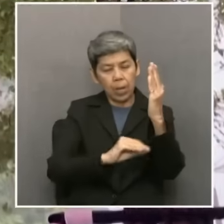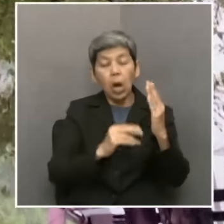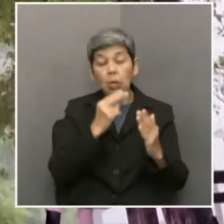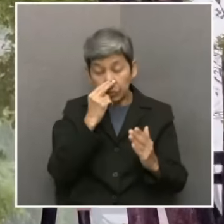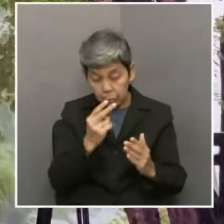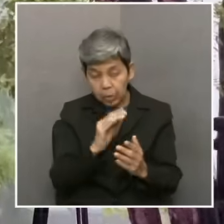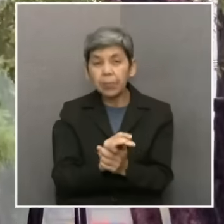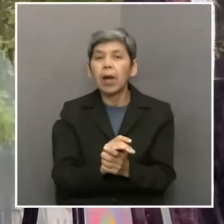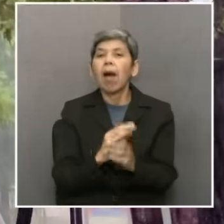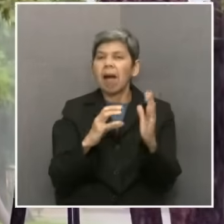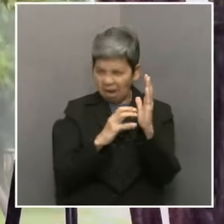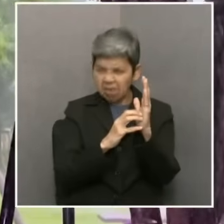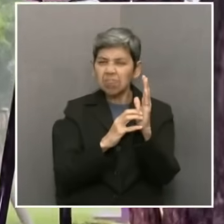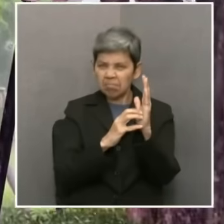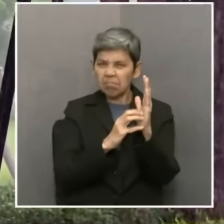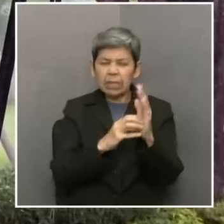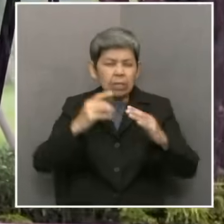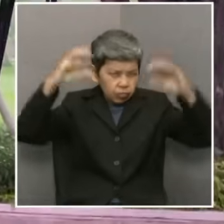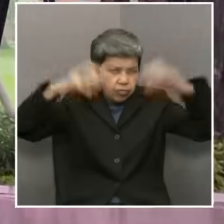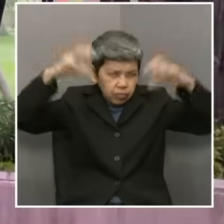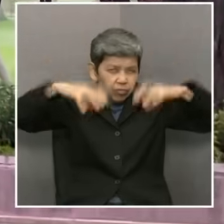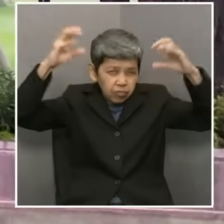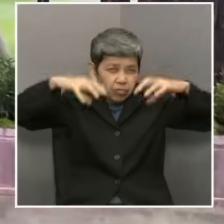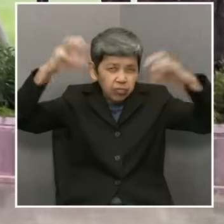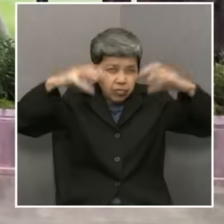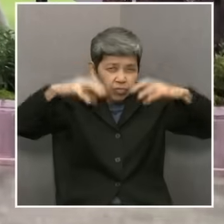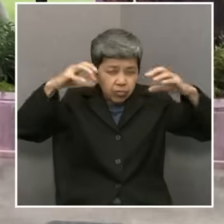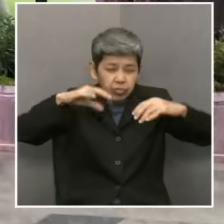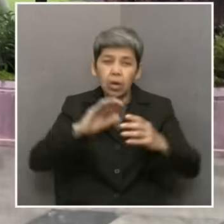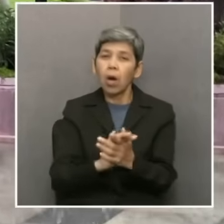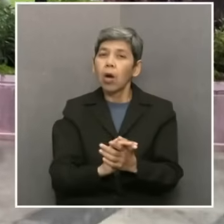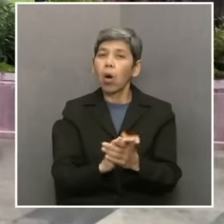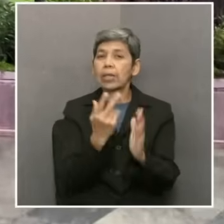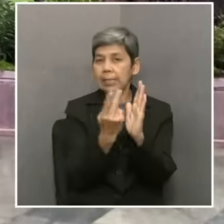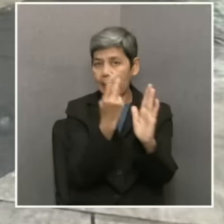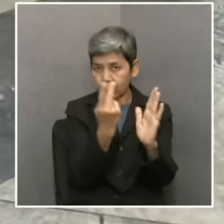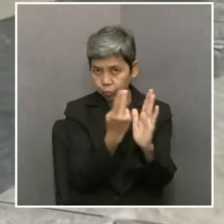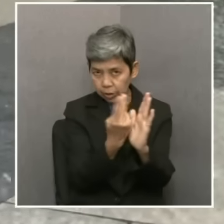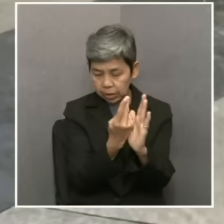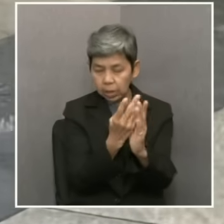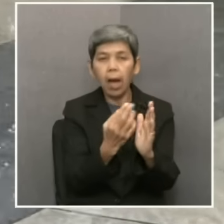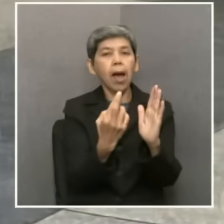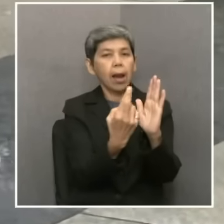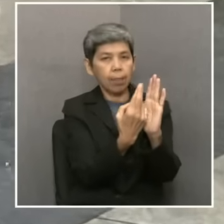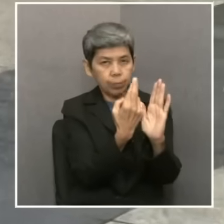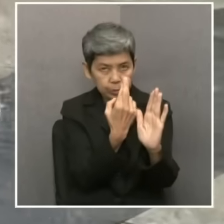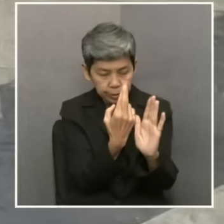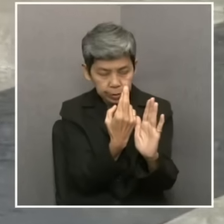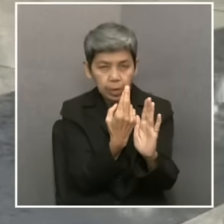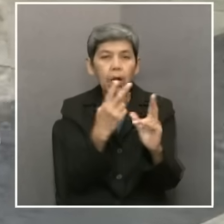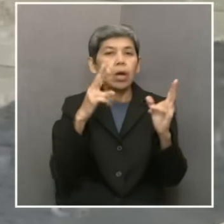ค่ะพื้นที่ภาคกลางด้วยนะคะที่คาดการณ์ว่าฝนจะตกหนักบริเวณจังหวัดกาญจนบุรีราชบุรี